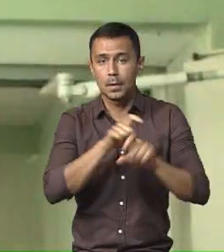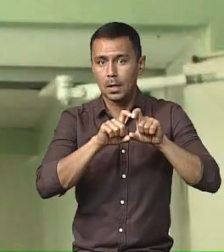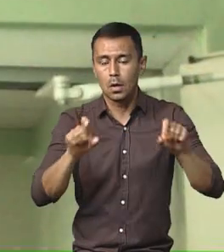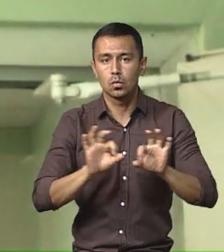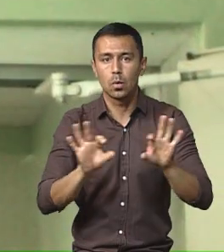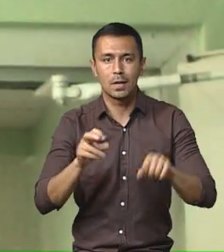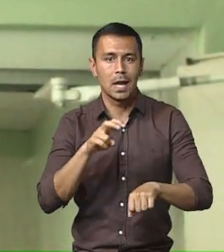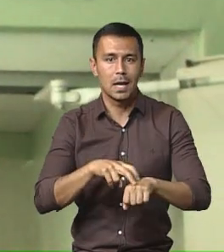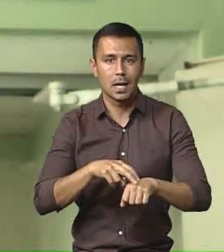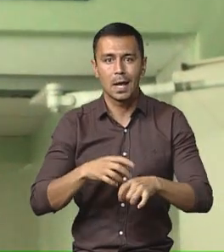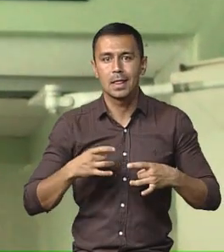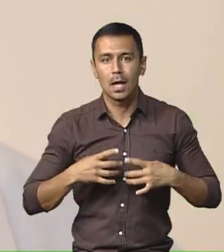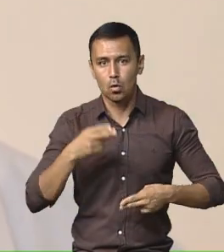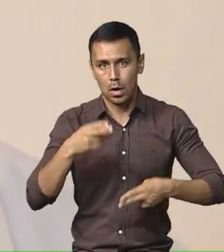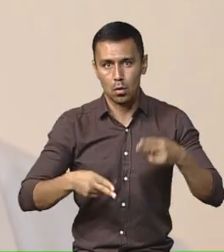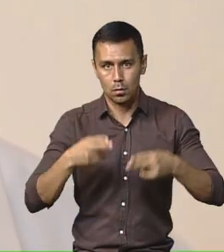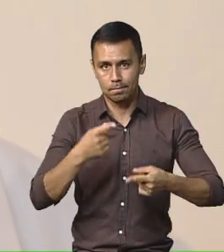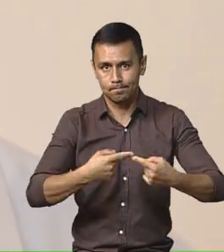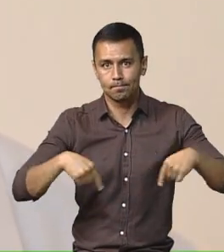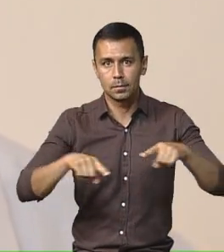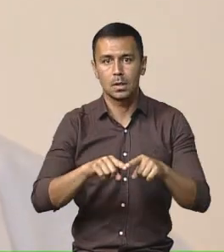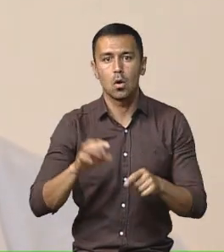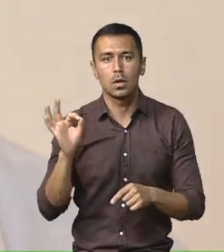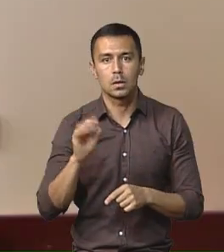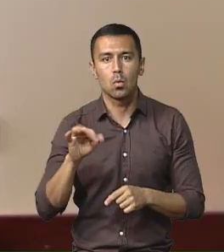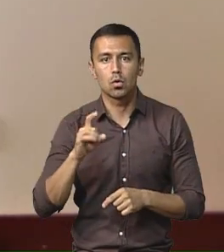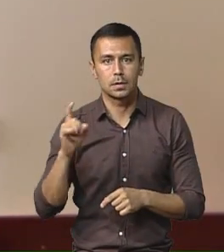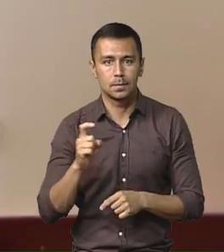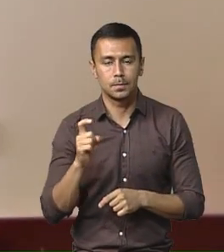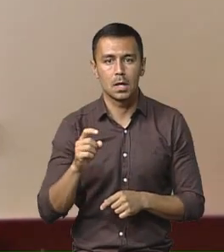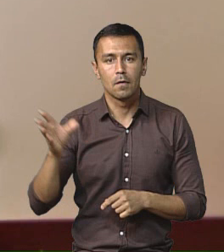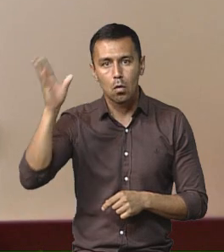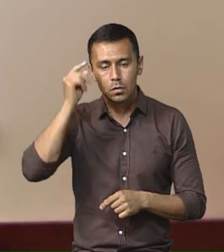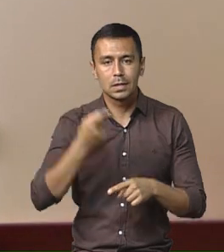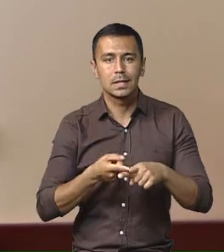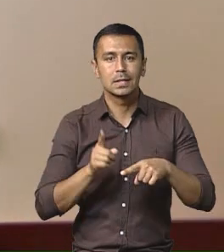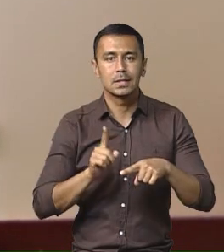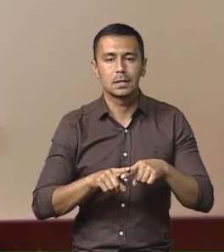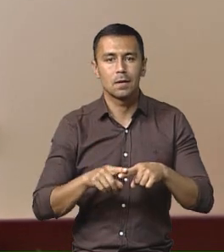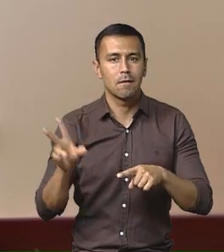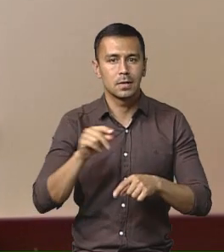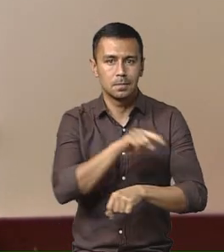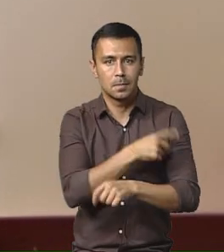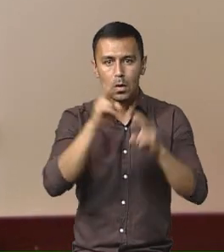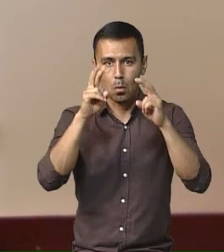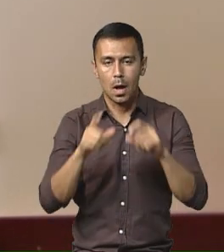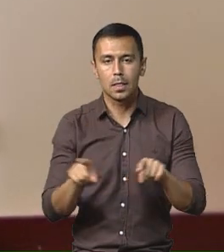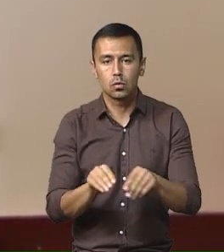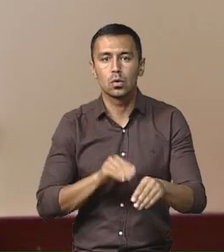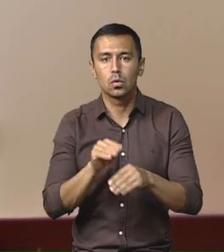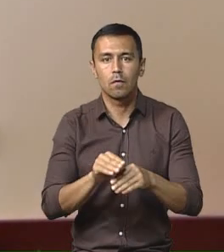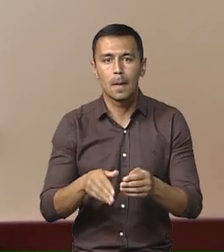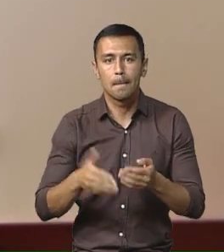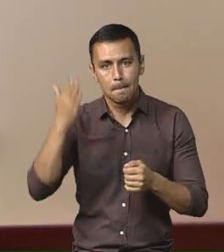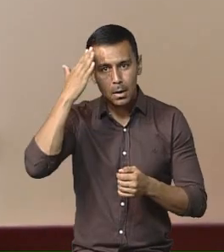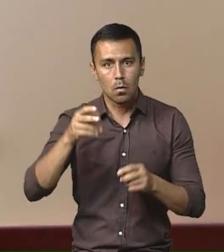розповідає лікар-нейрохірург нейрохірургічного відділення Олександр Мороз. Враховуючи дані всіх клінічних обстежень, а також додаткових методів